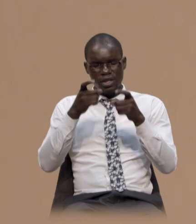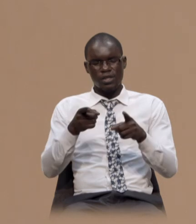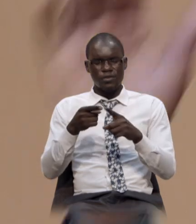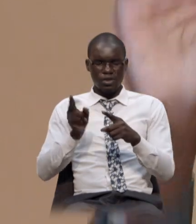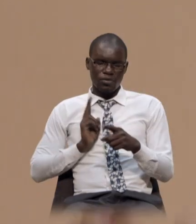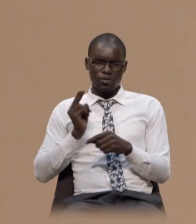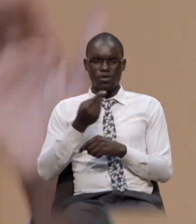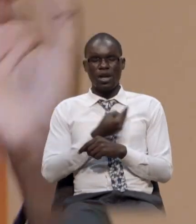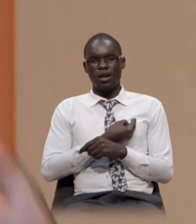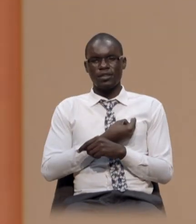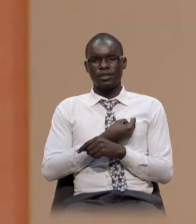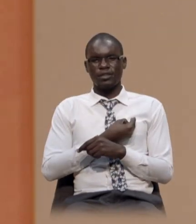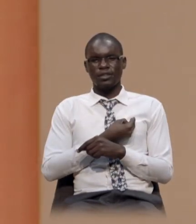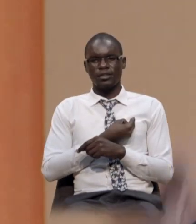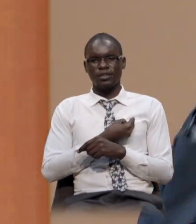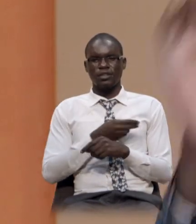Zawadi kwetu,